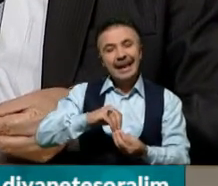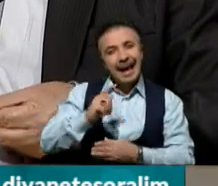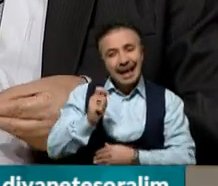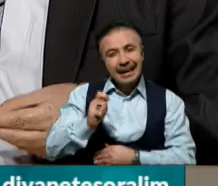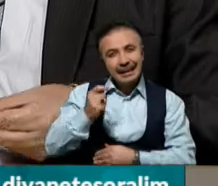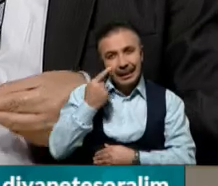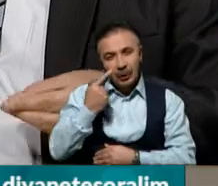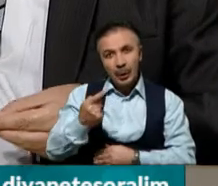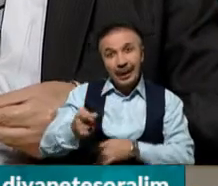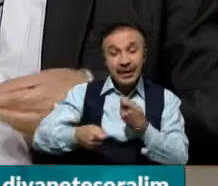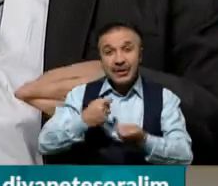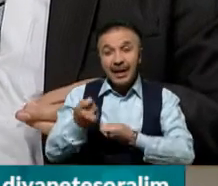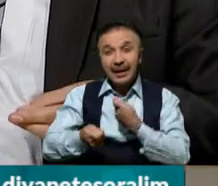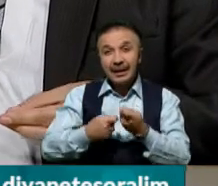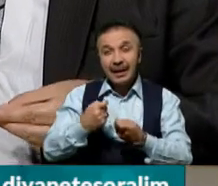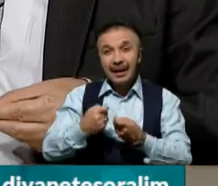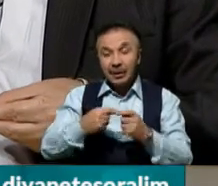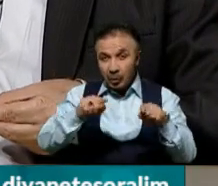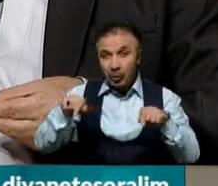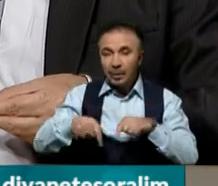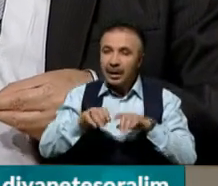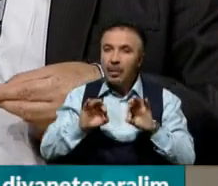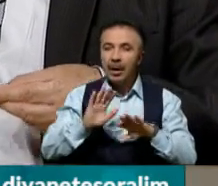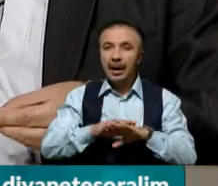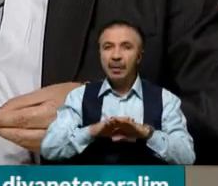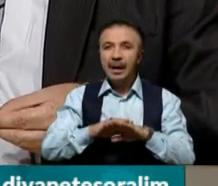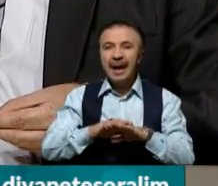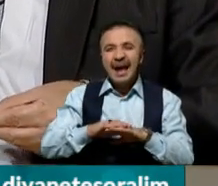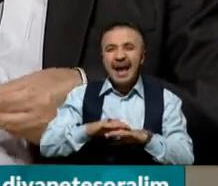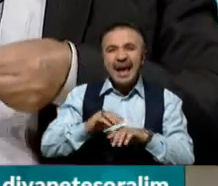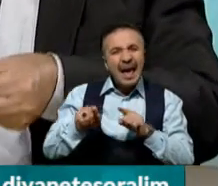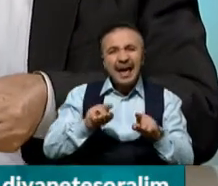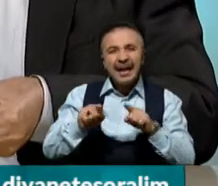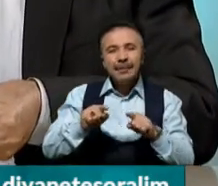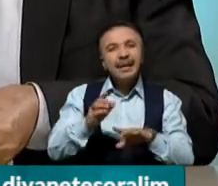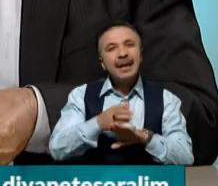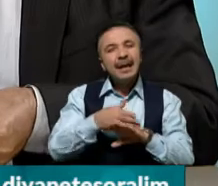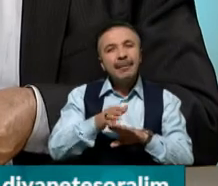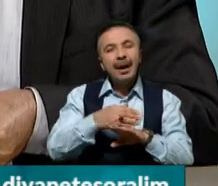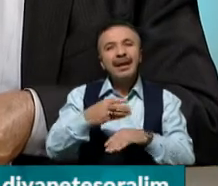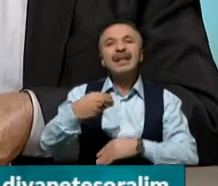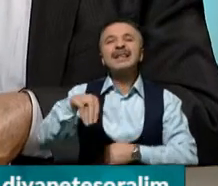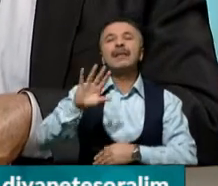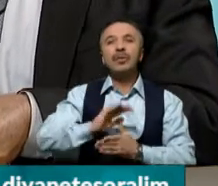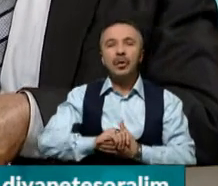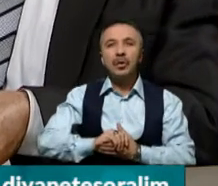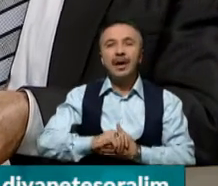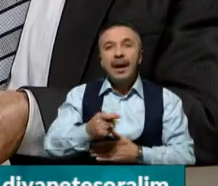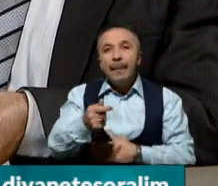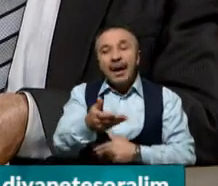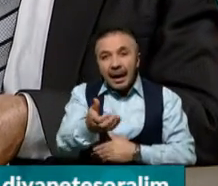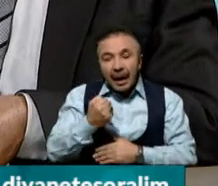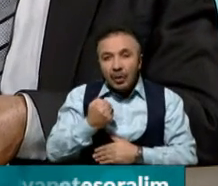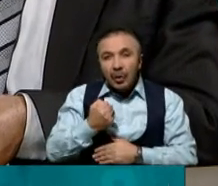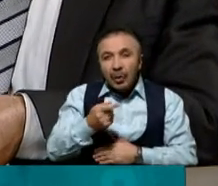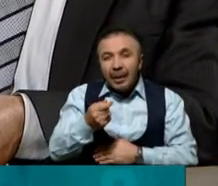göre çalışan kurumlarda bunu yapıyor. Herhangi bir mal satmıyor, parayı alıyor. Paranın karşılığında 100